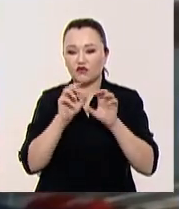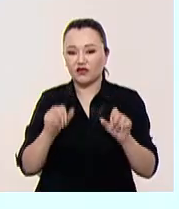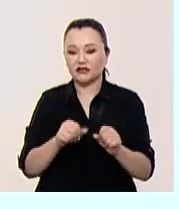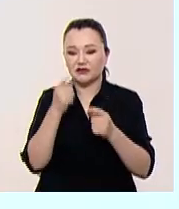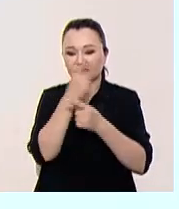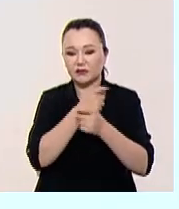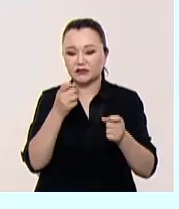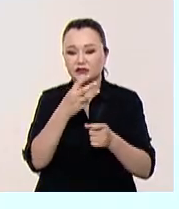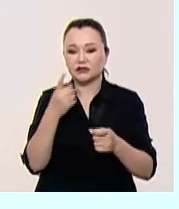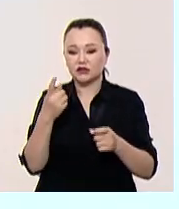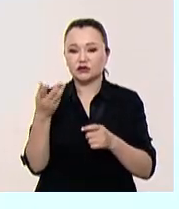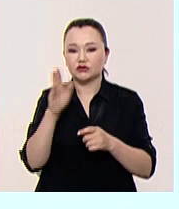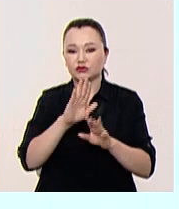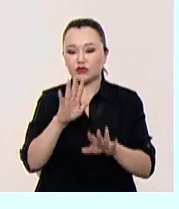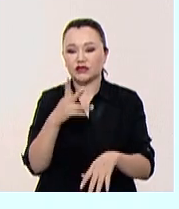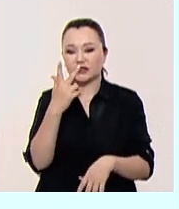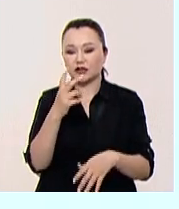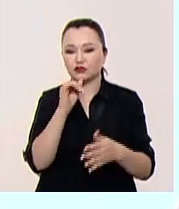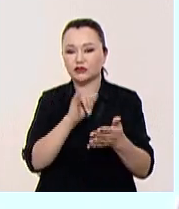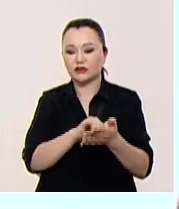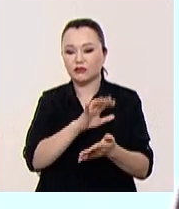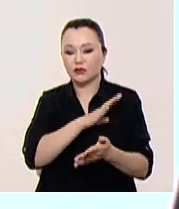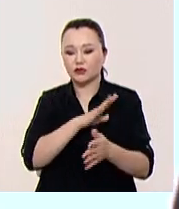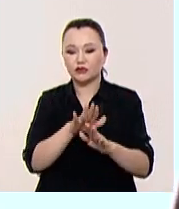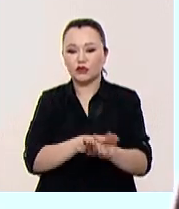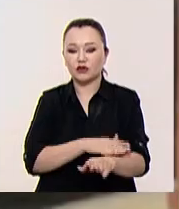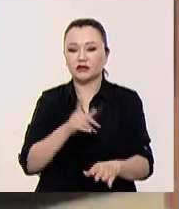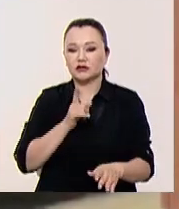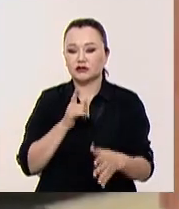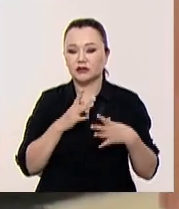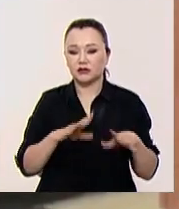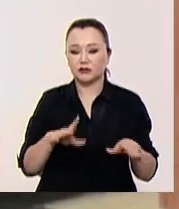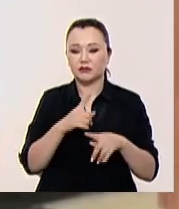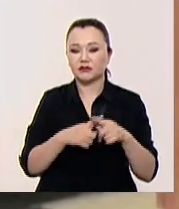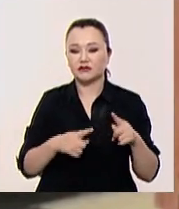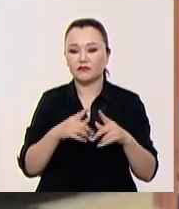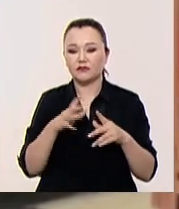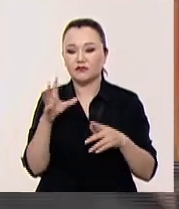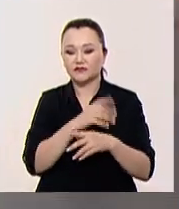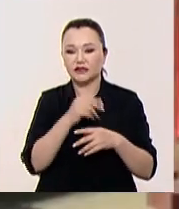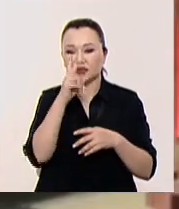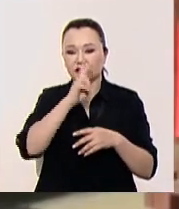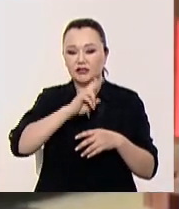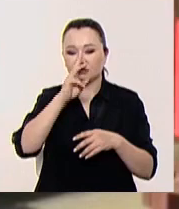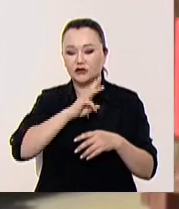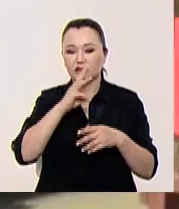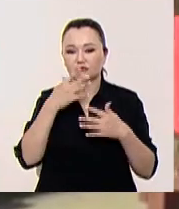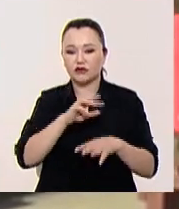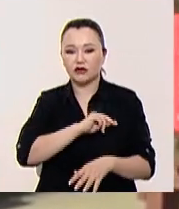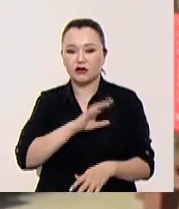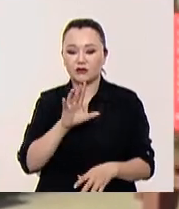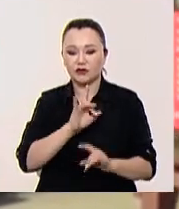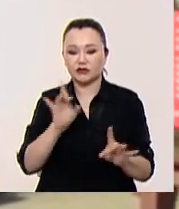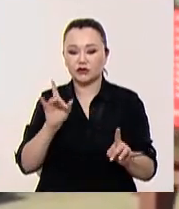таблосының 31-ін 3 жыл бұрын ғана орнатқан еді. Алайда көпке шыдамапты. Тіпті тең жартысы іске қосқан 2-3 айдың ішінде жарамсыз болып қалды